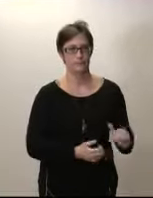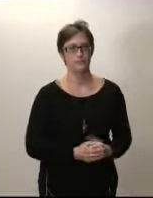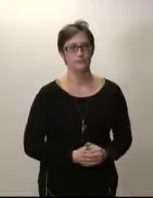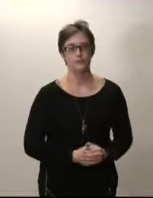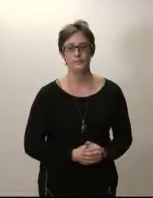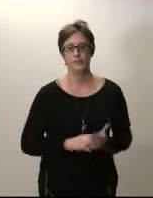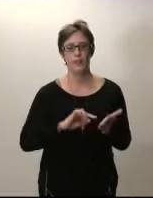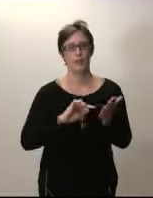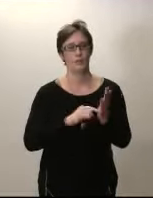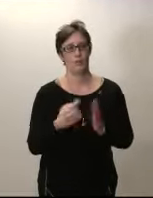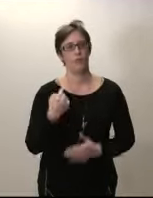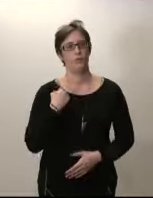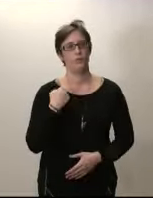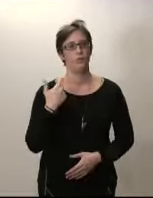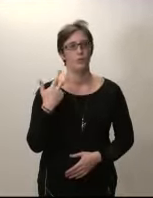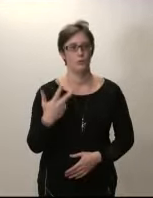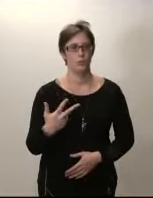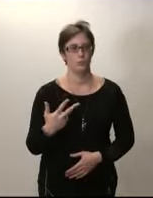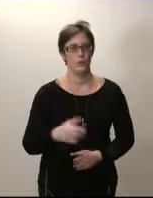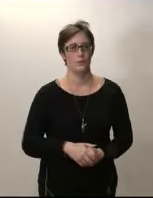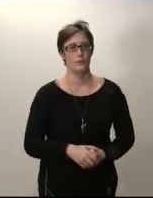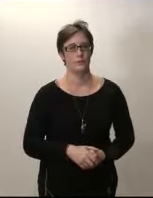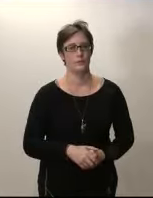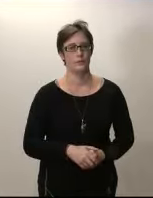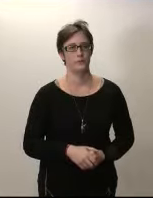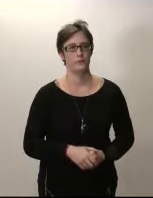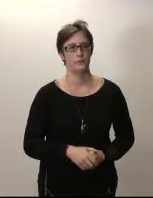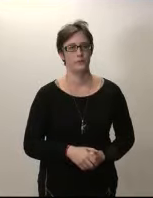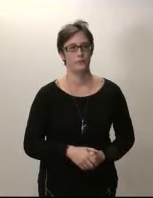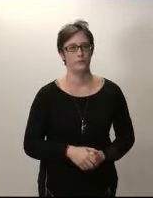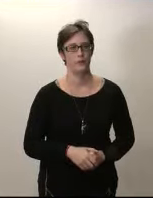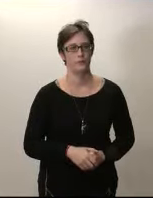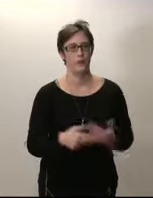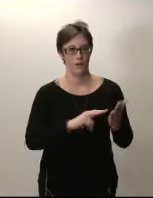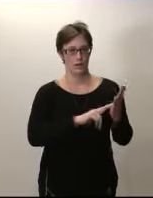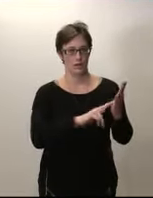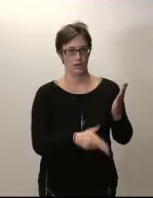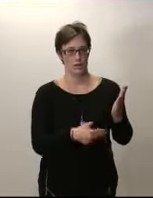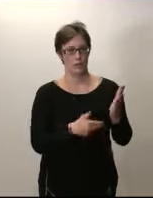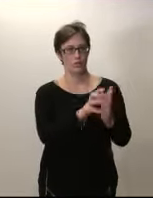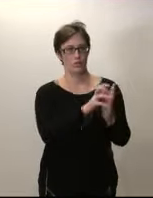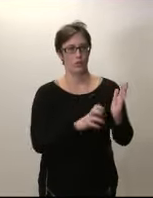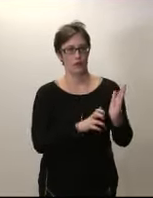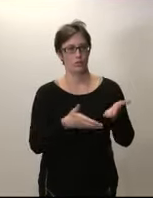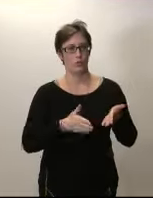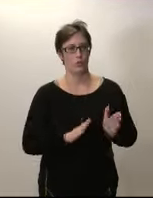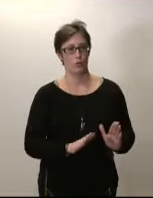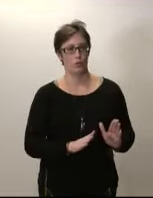Point numéro 3. Délégation accordée pour la signature des actes authentiques en la